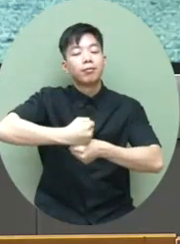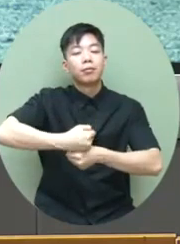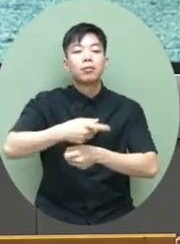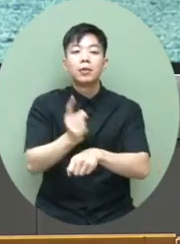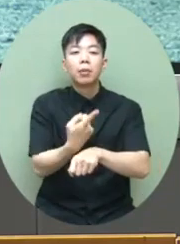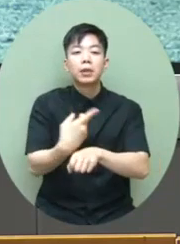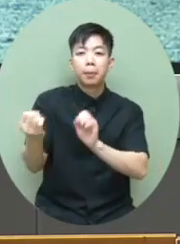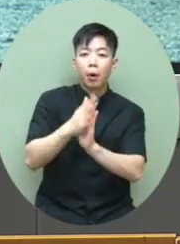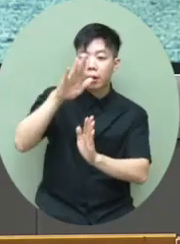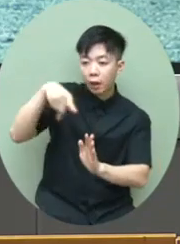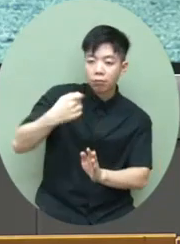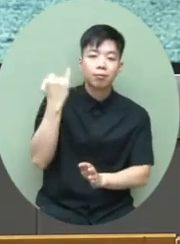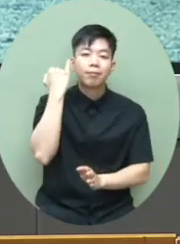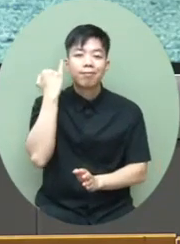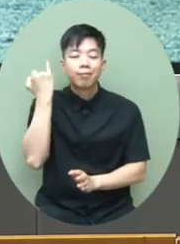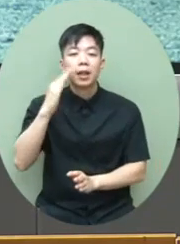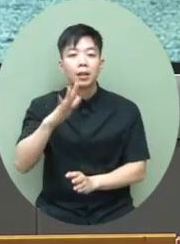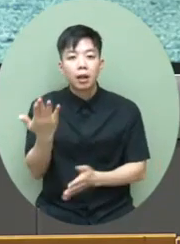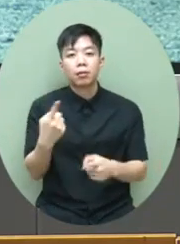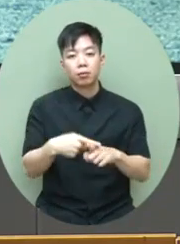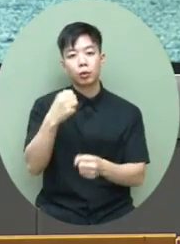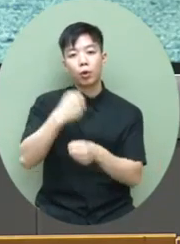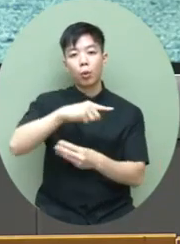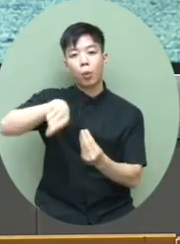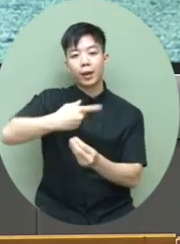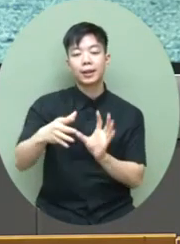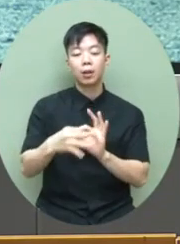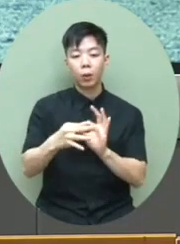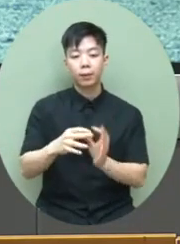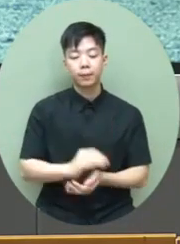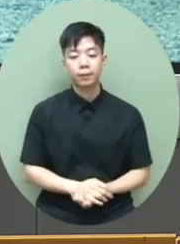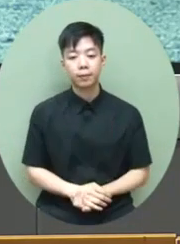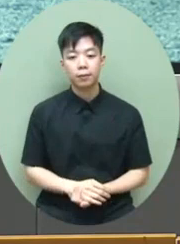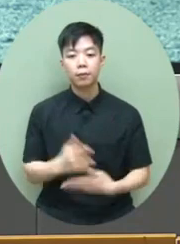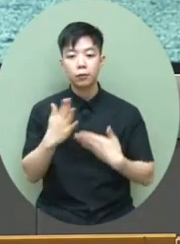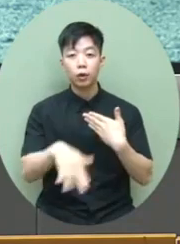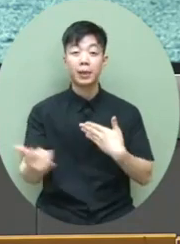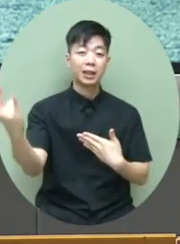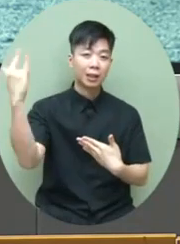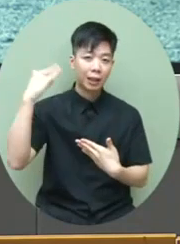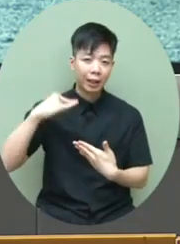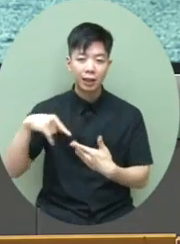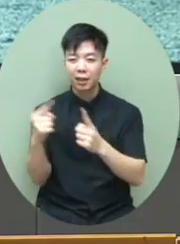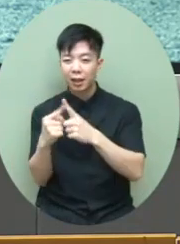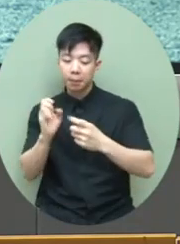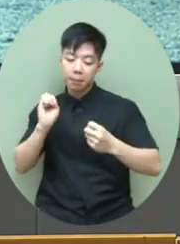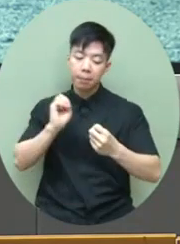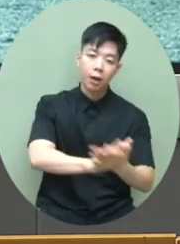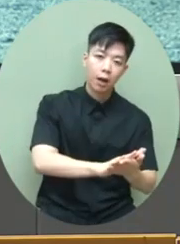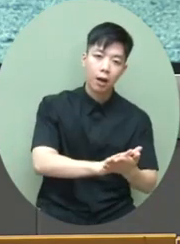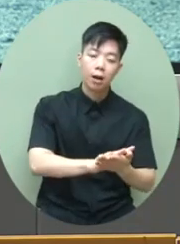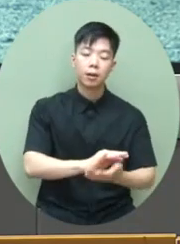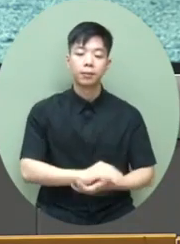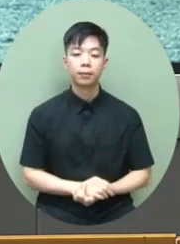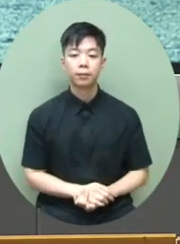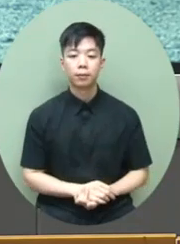咁但係都係相信同喺機場工作有關啦，即係可能都可能同一啲輸入性個案有關。咁呢個都係有少少嘅